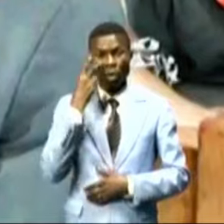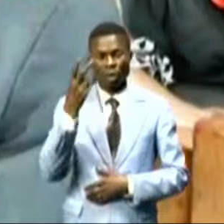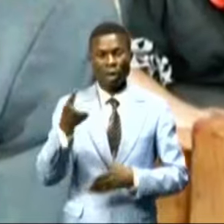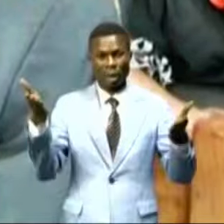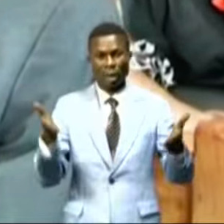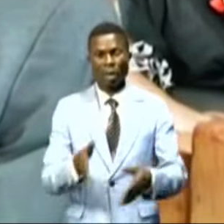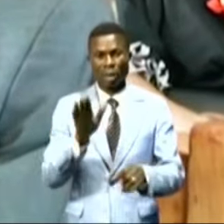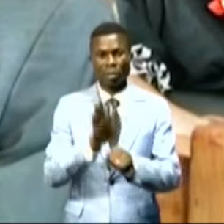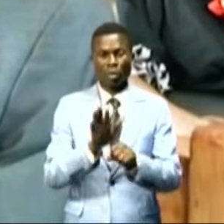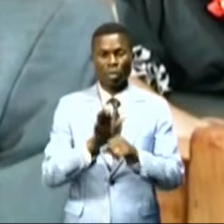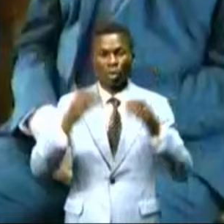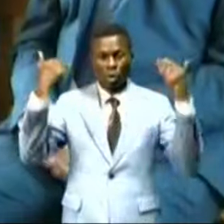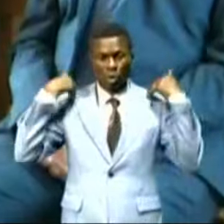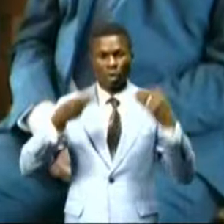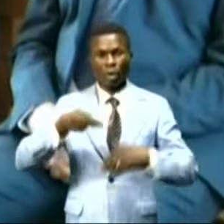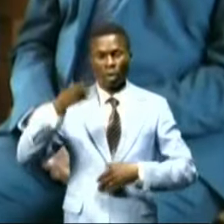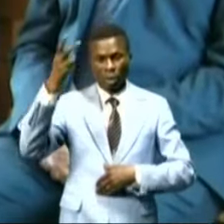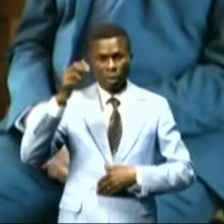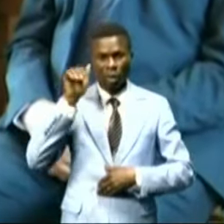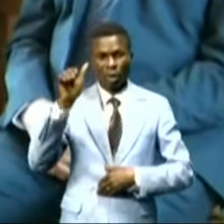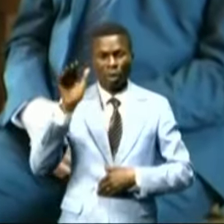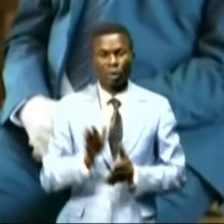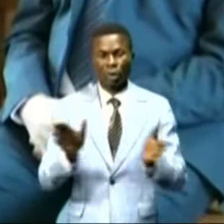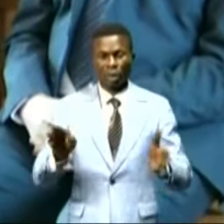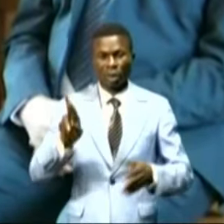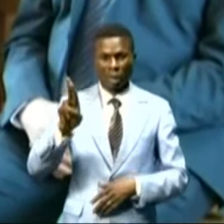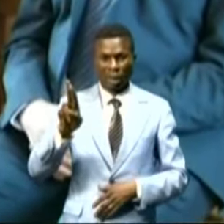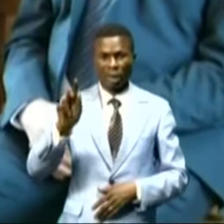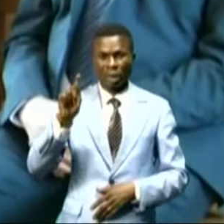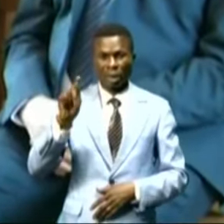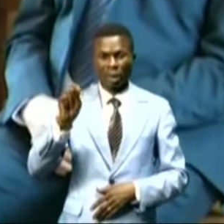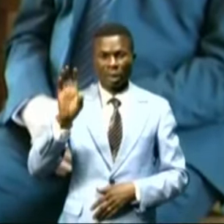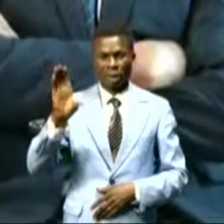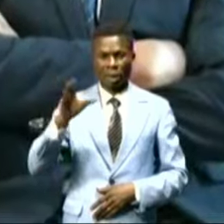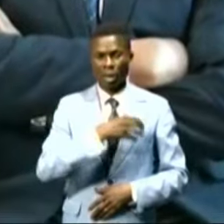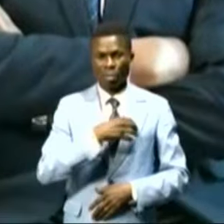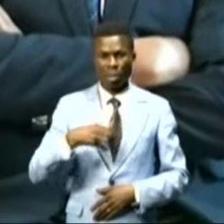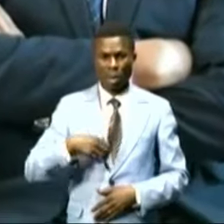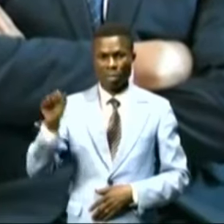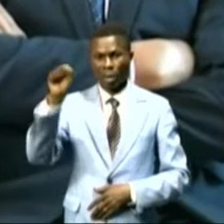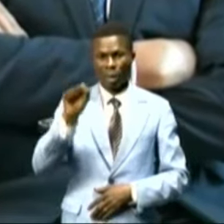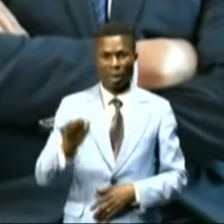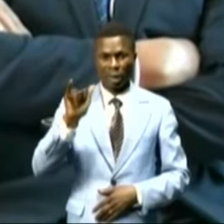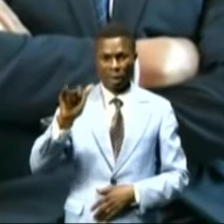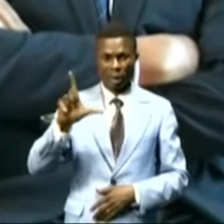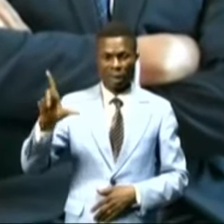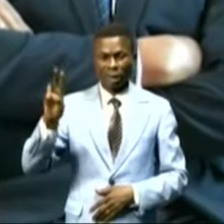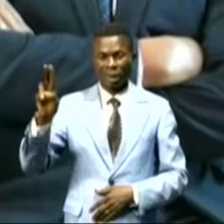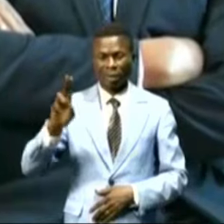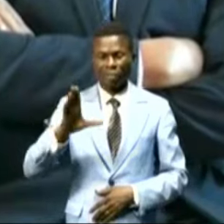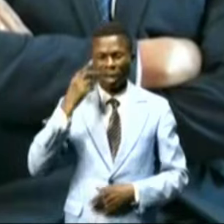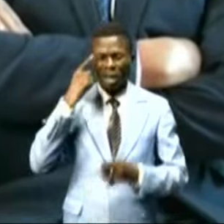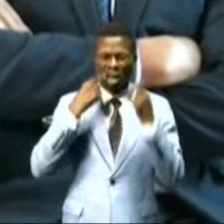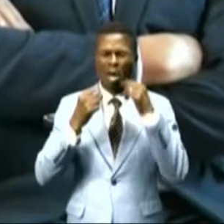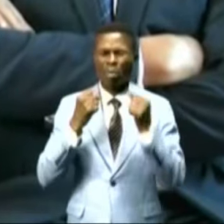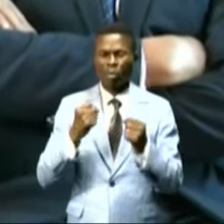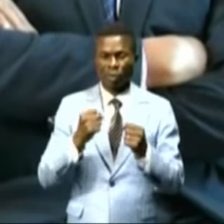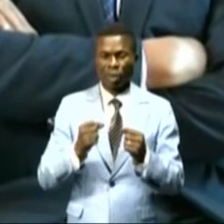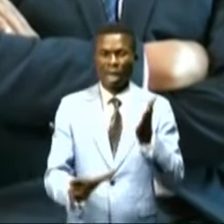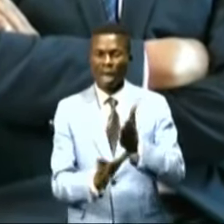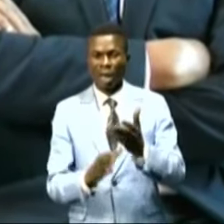de plusieurs personnalités, dont le directeur général de l'RTNC, Madame Sylvie Elengue-Niembo, inconsolable, avec à ses côtés son